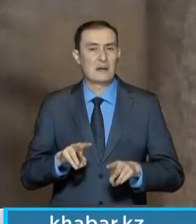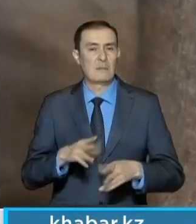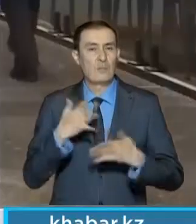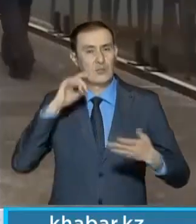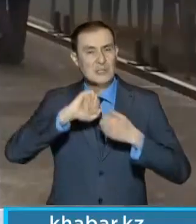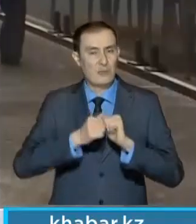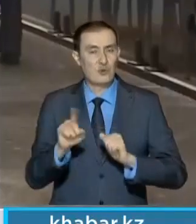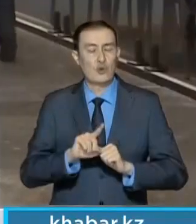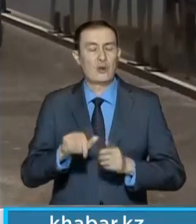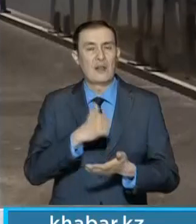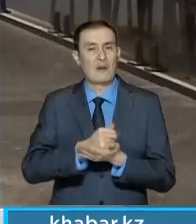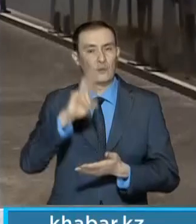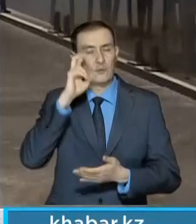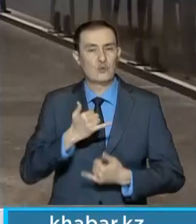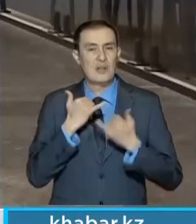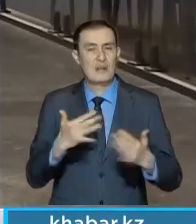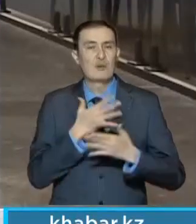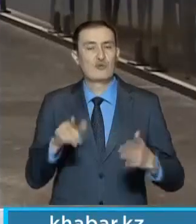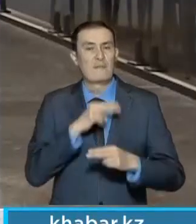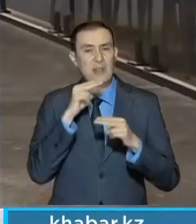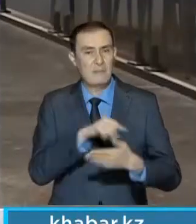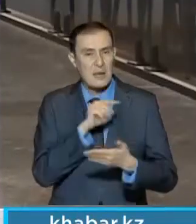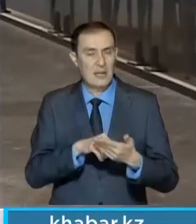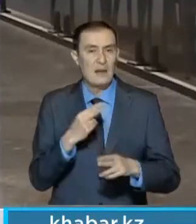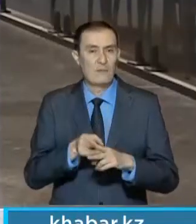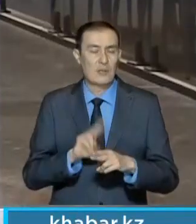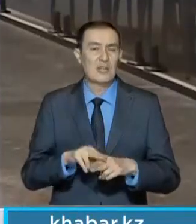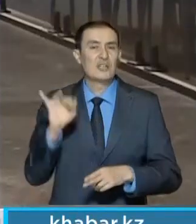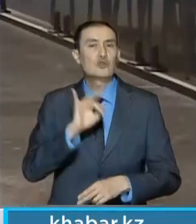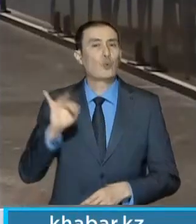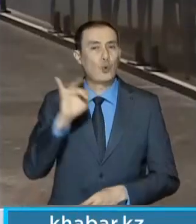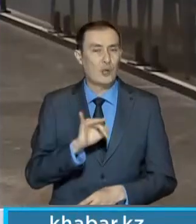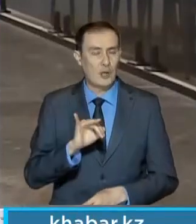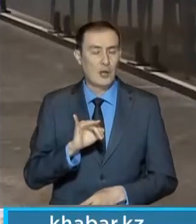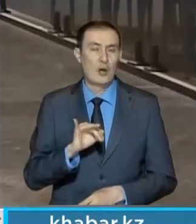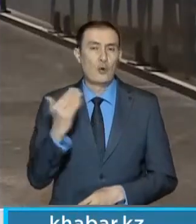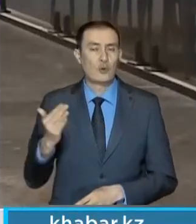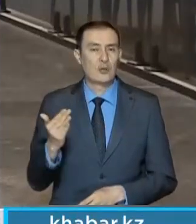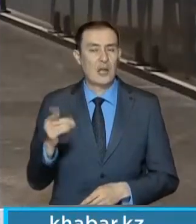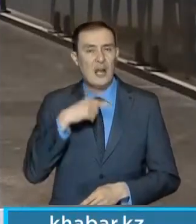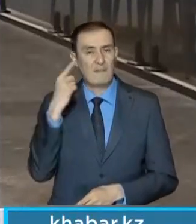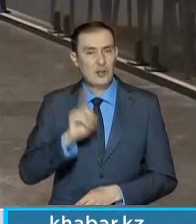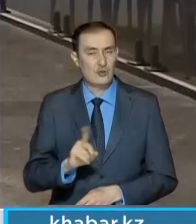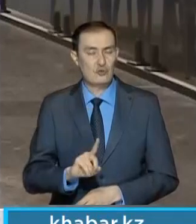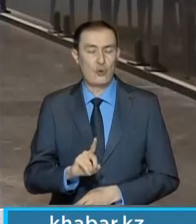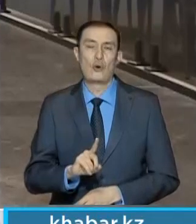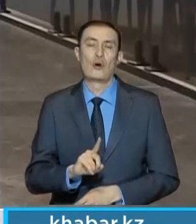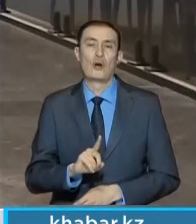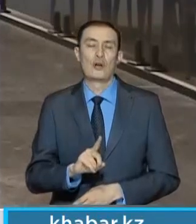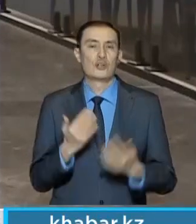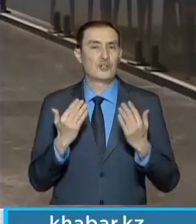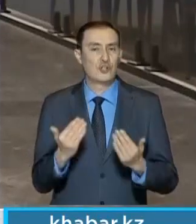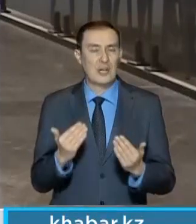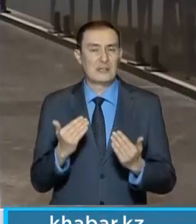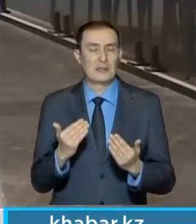что глава государства уделяет большое внимание, да, национальной истории. Он отмечает, что сейчас